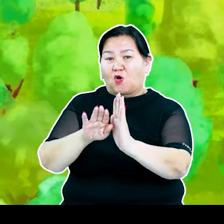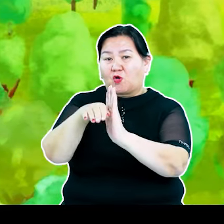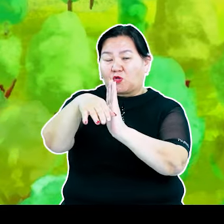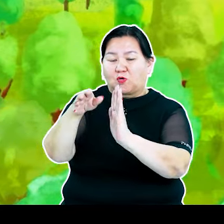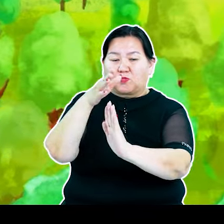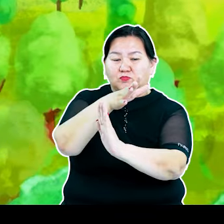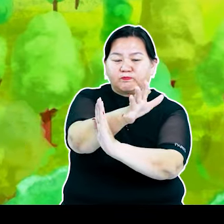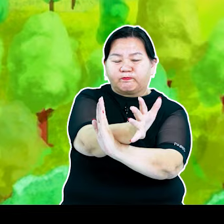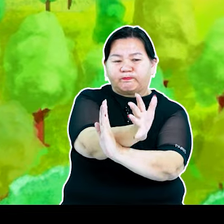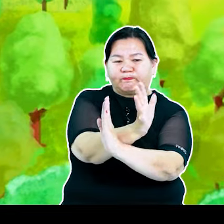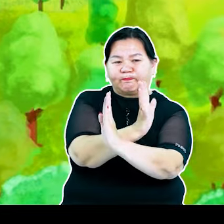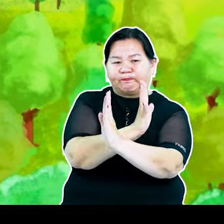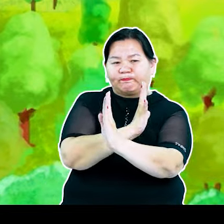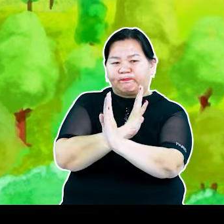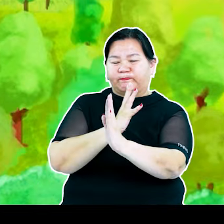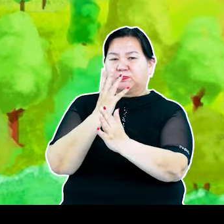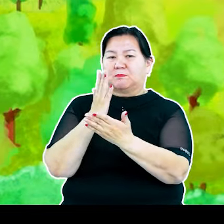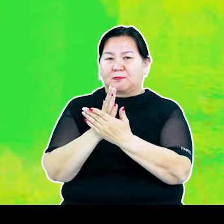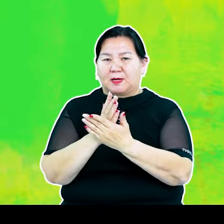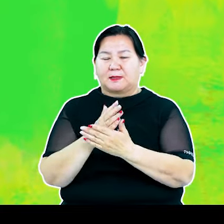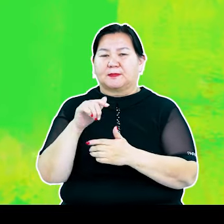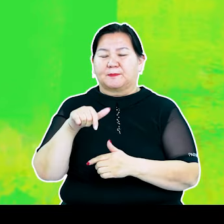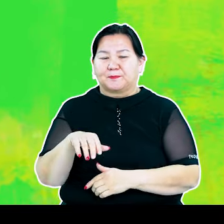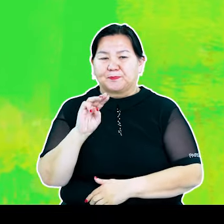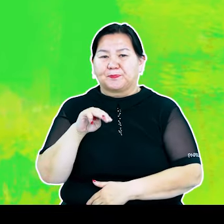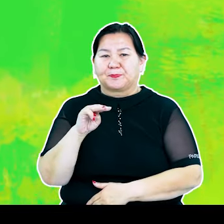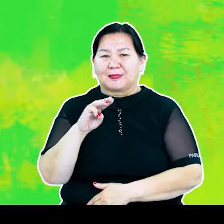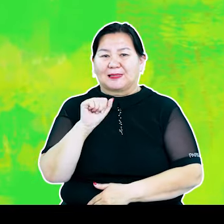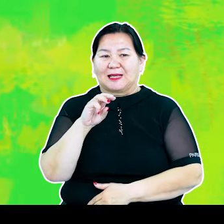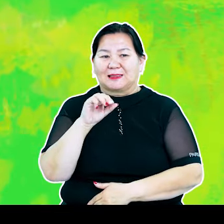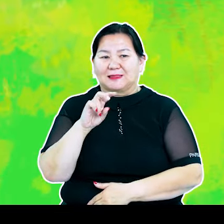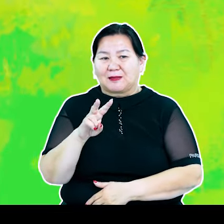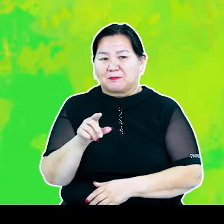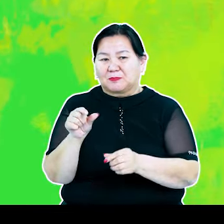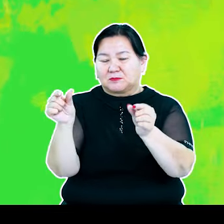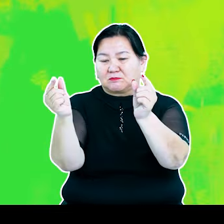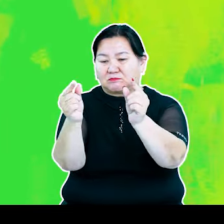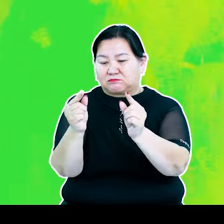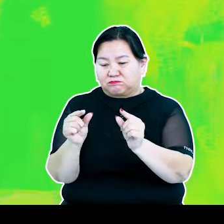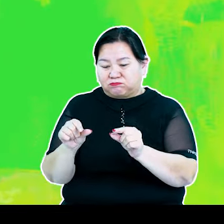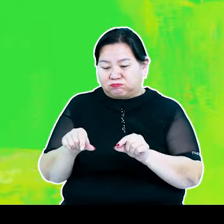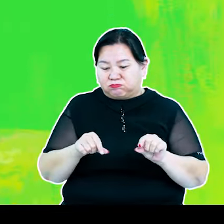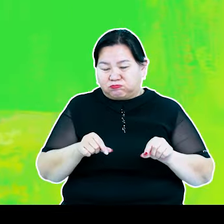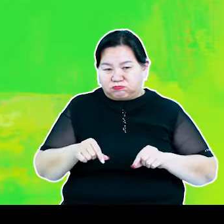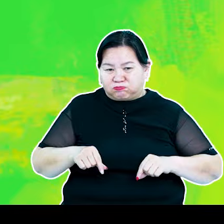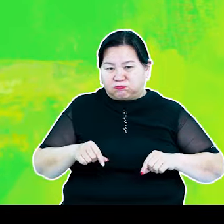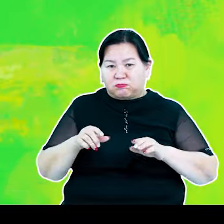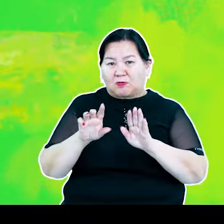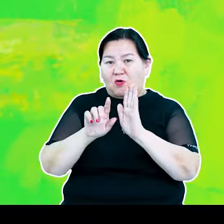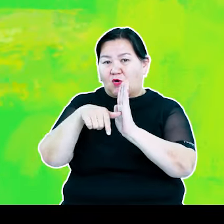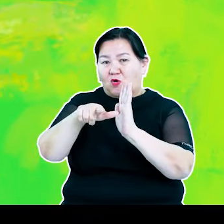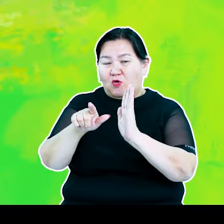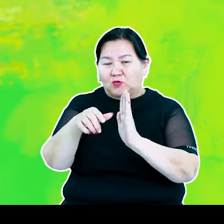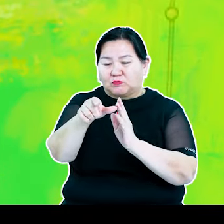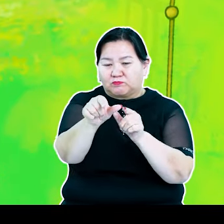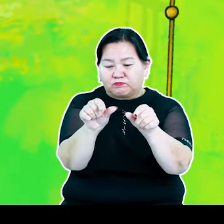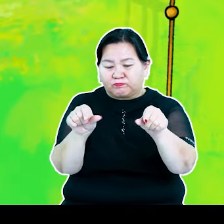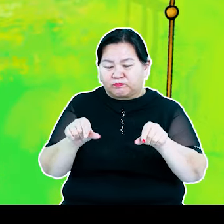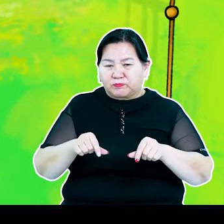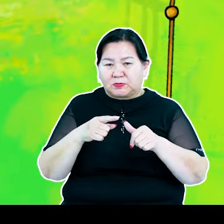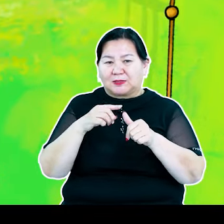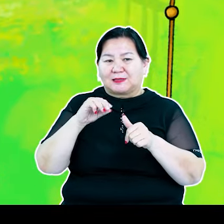буюу байгалийн шүүлтүүр зургуустай байдаг. Тиймээс татмын шугууг нөхөн сэргээхдээ энэ онцлогт нь